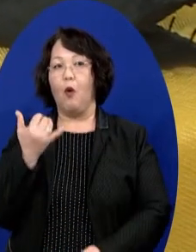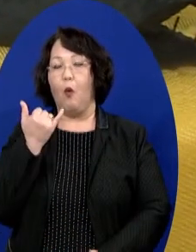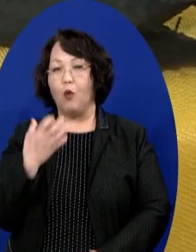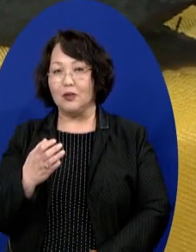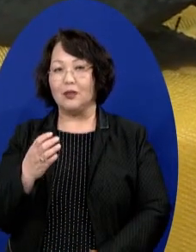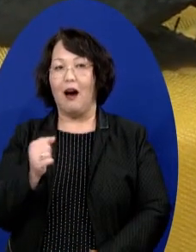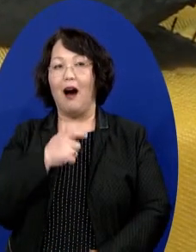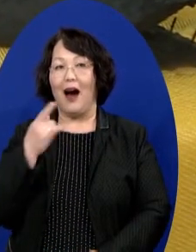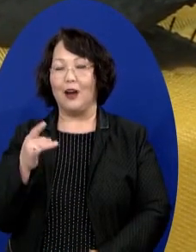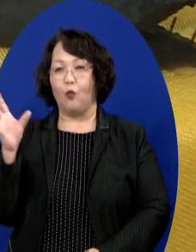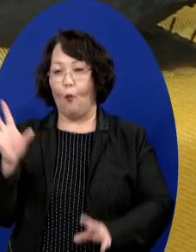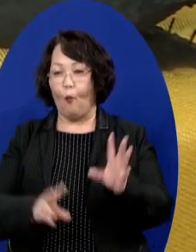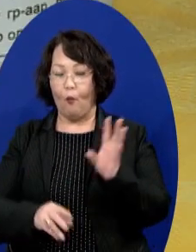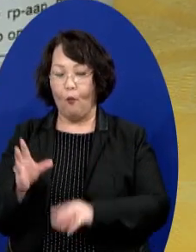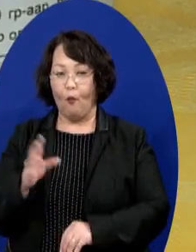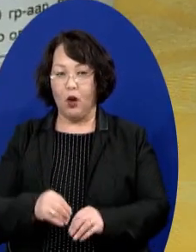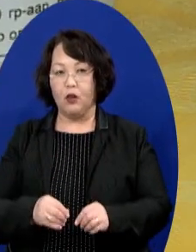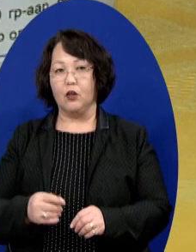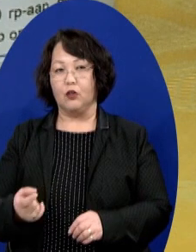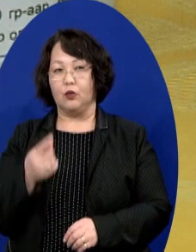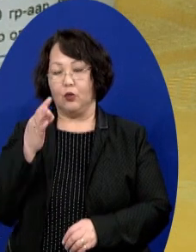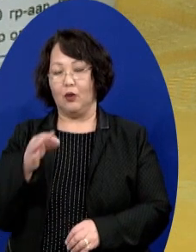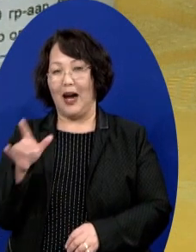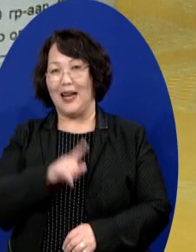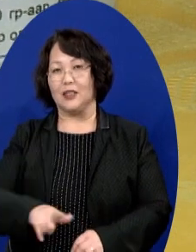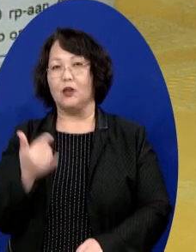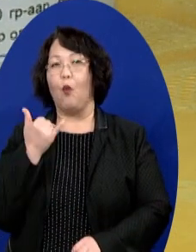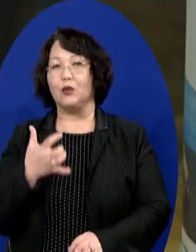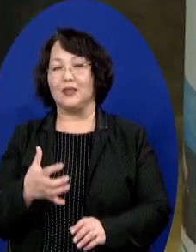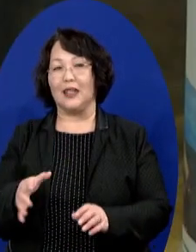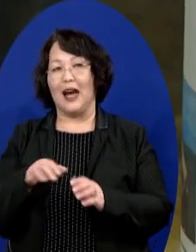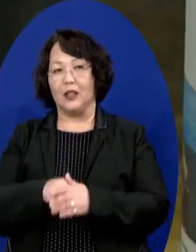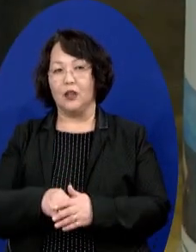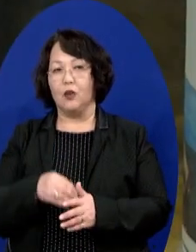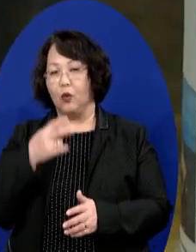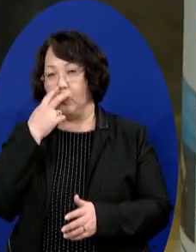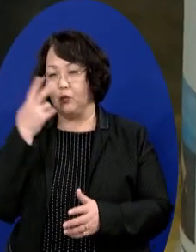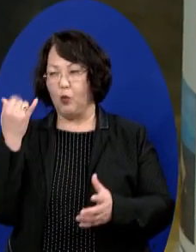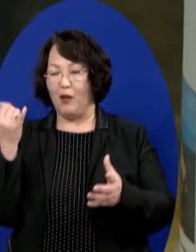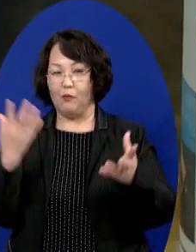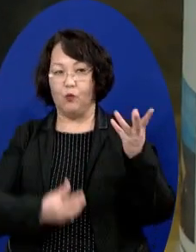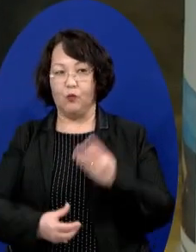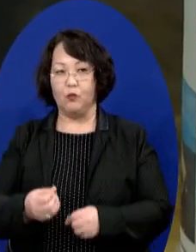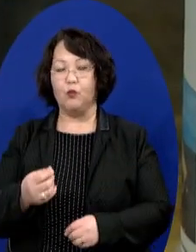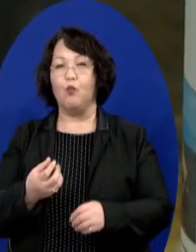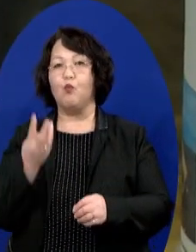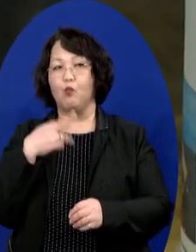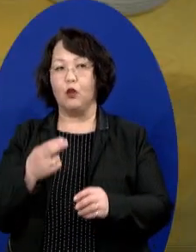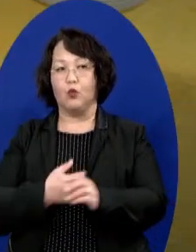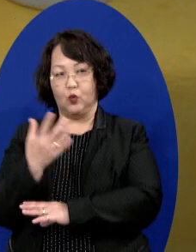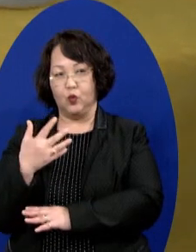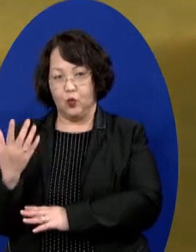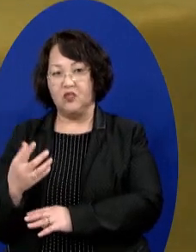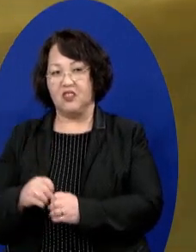шингээж нэвтрүүлэх чанар өндөр учраас хөрсний усыг хадгалах, үнэр шингээх, за био бортог байдлаар мод үржүүлэх, бойжуулах